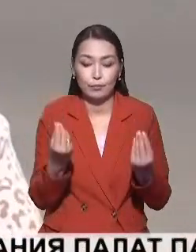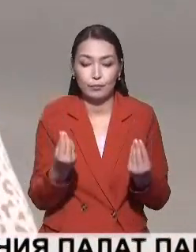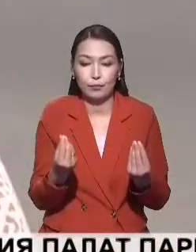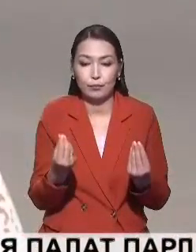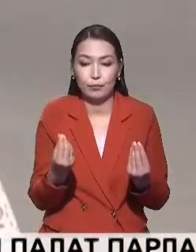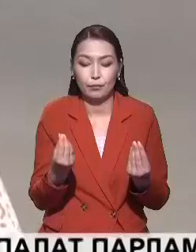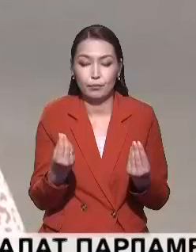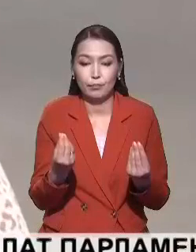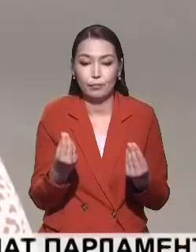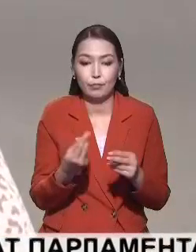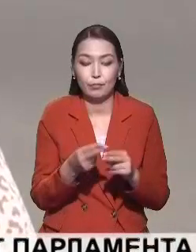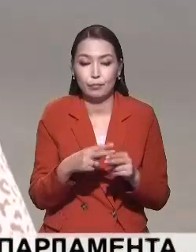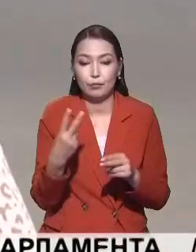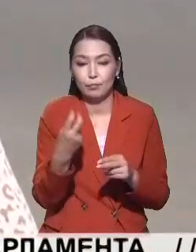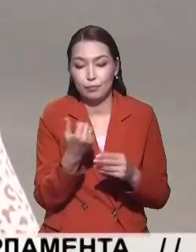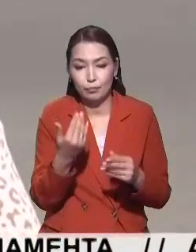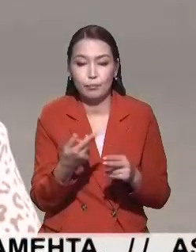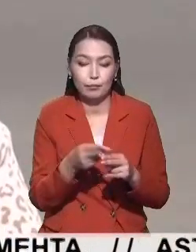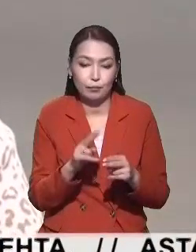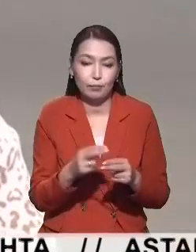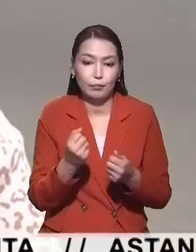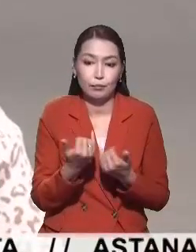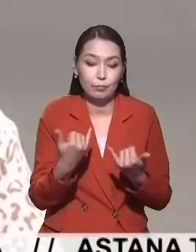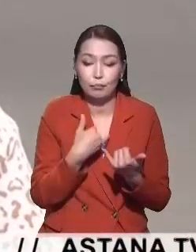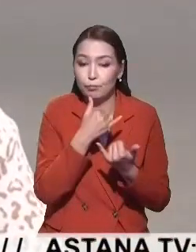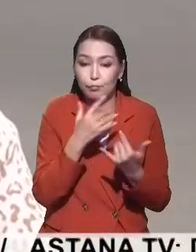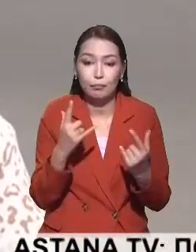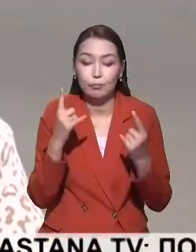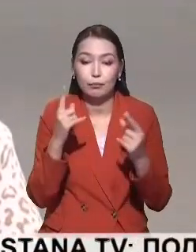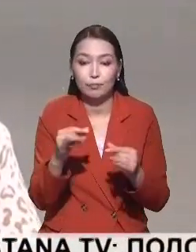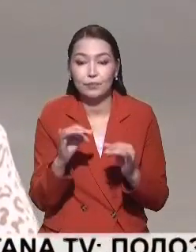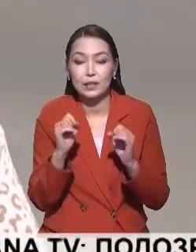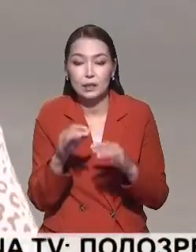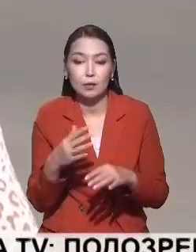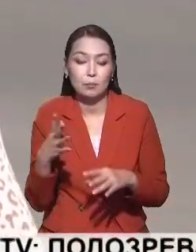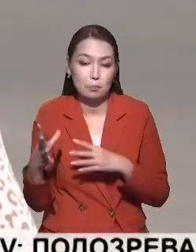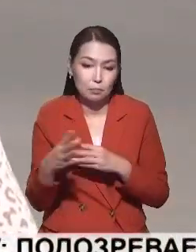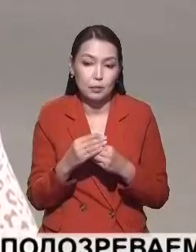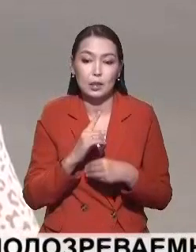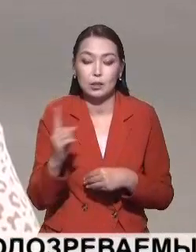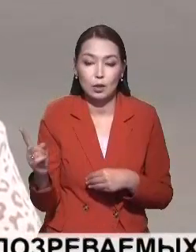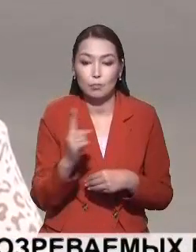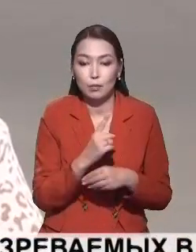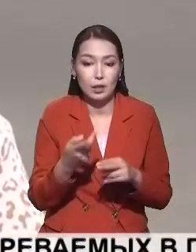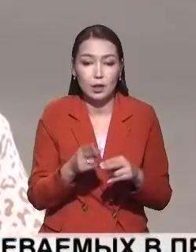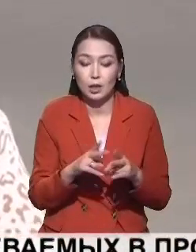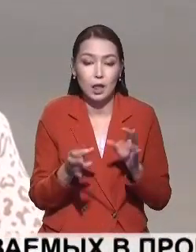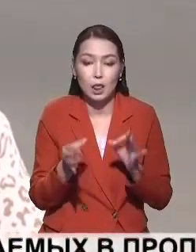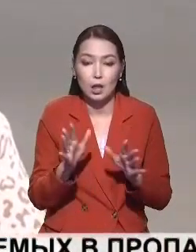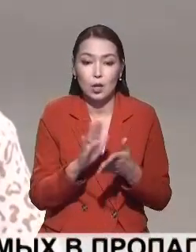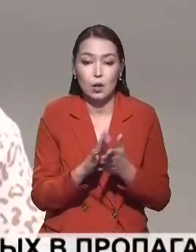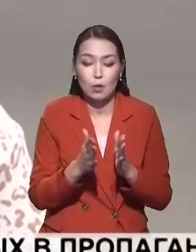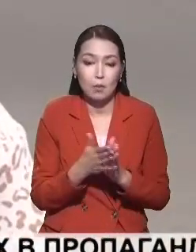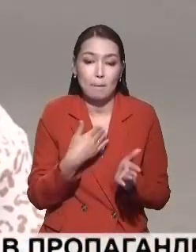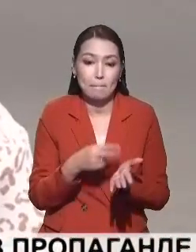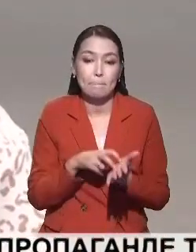Мой ребенок 2 недели делал подделку, а теперь просто не может поехать и сдать ее. Придется вместе с ним ехать. Это ненормальная ситуация. Мы просто